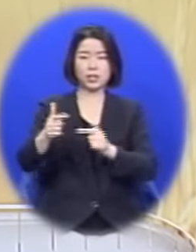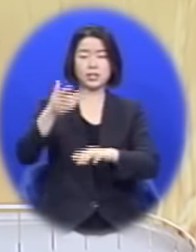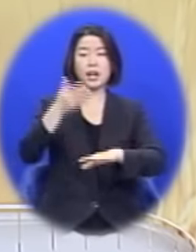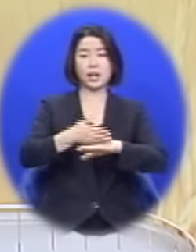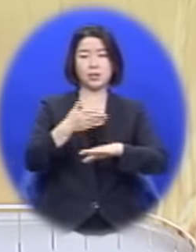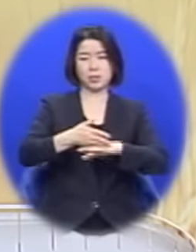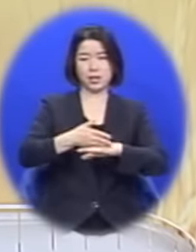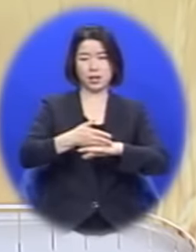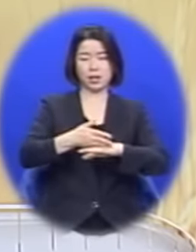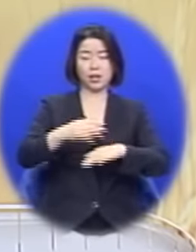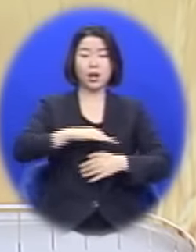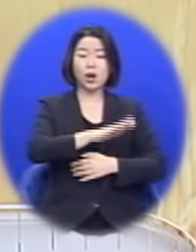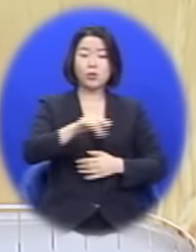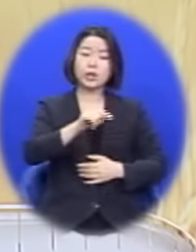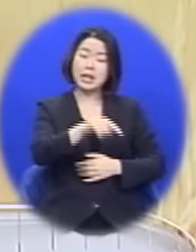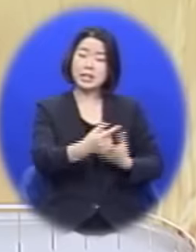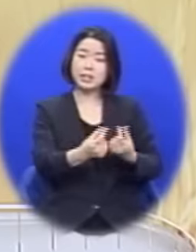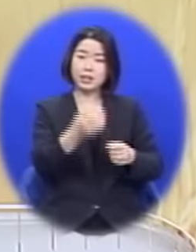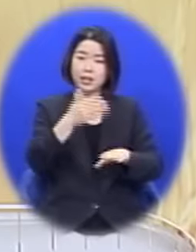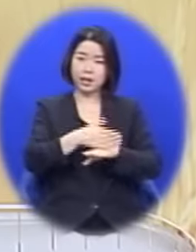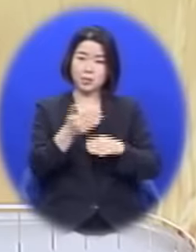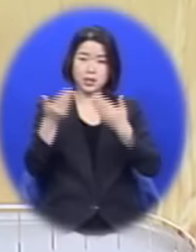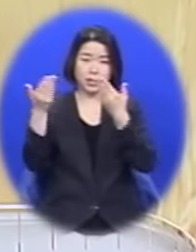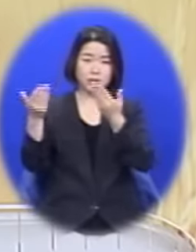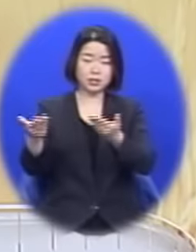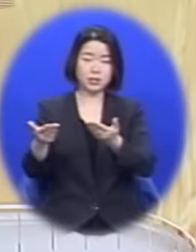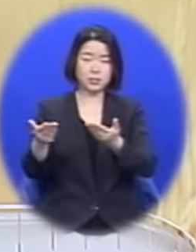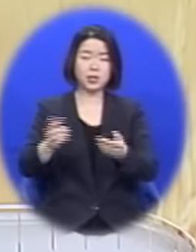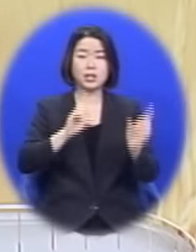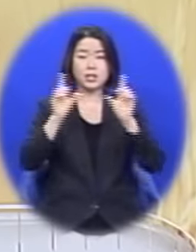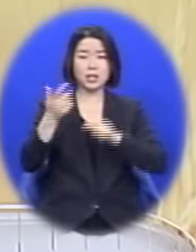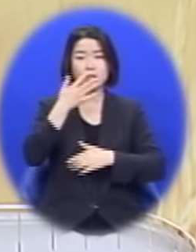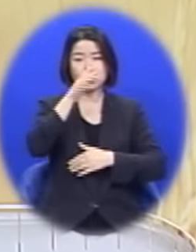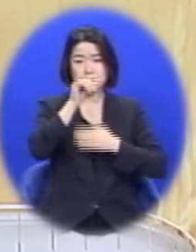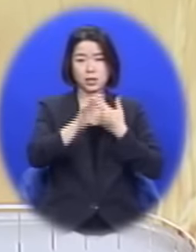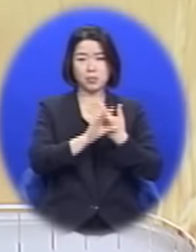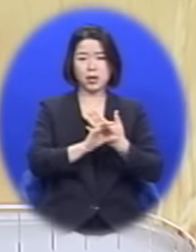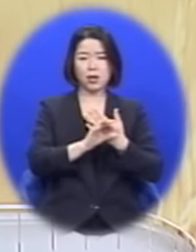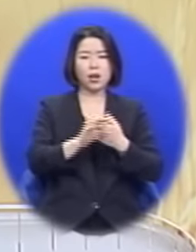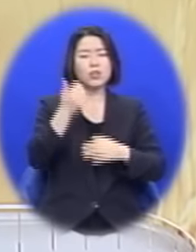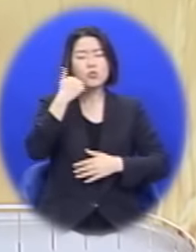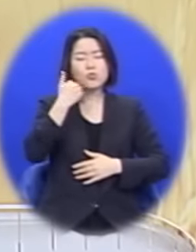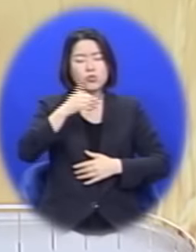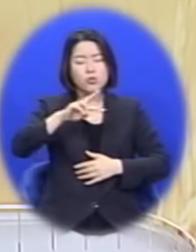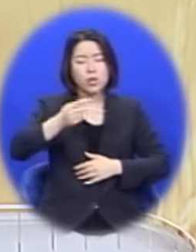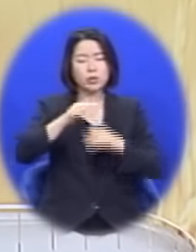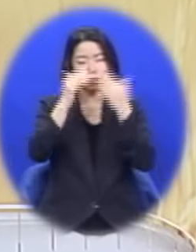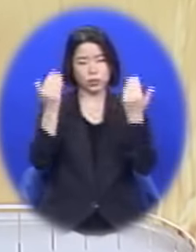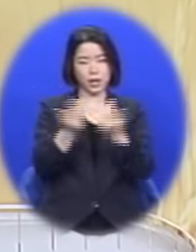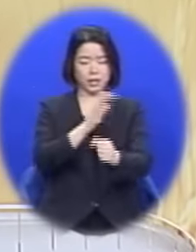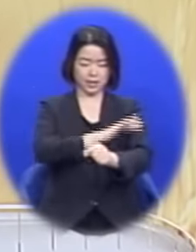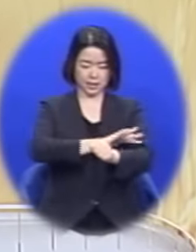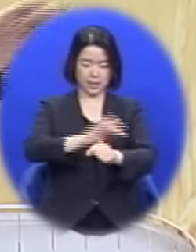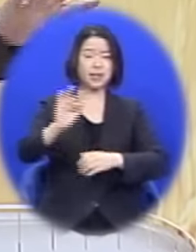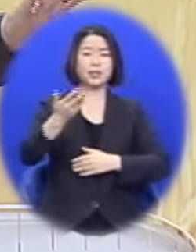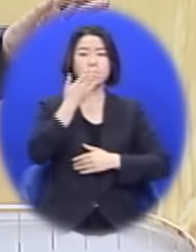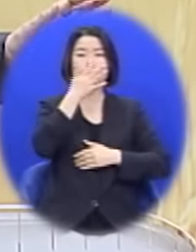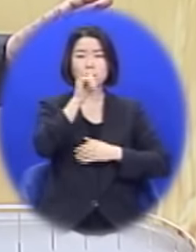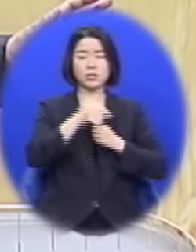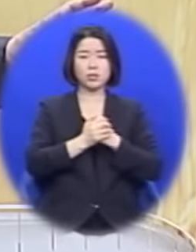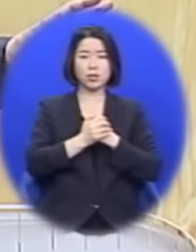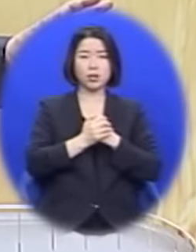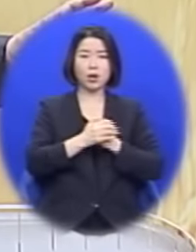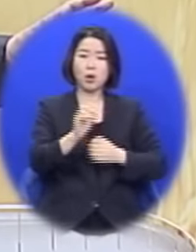우리가 이렇게 감사하며 살면 어떤 사람도 다 잘 됩니다. 어떤 게 좋고 나쁜